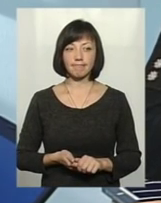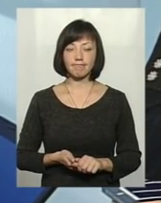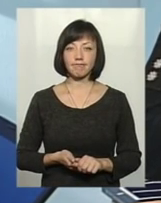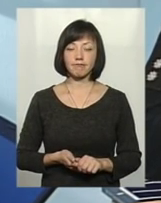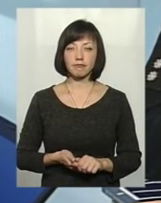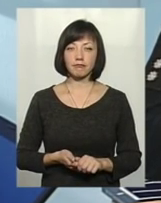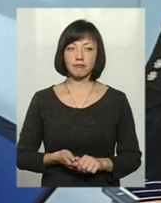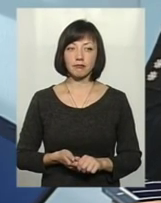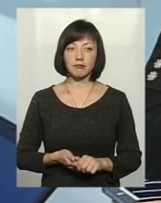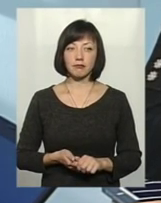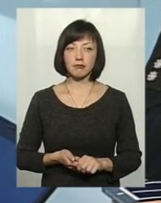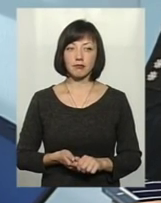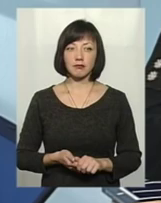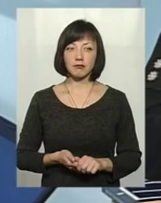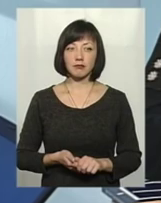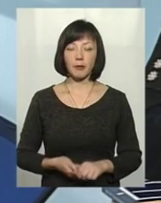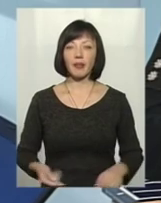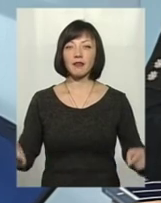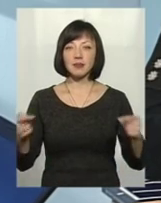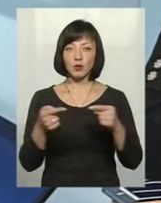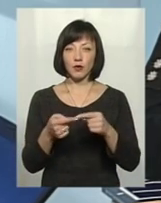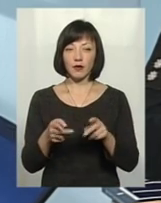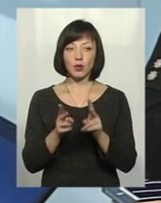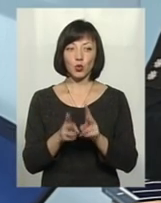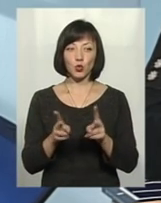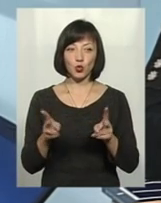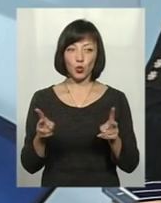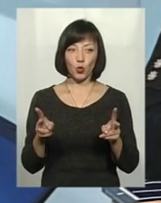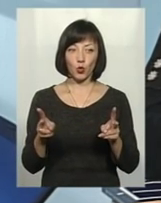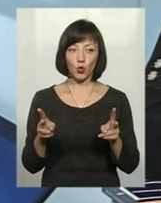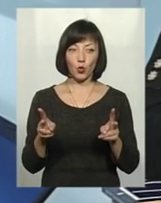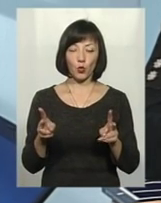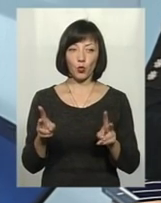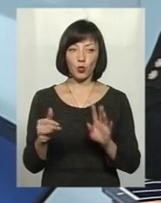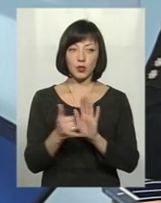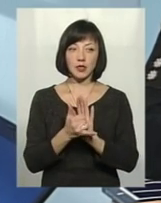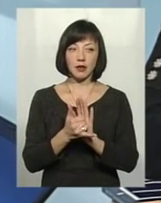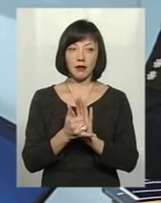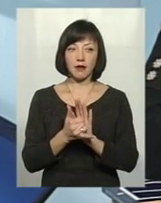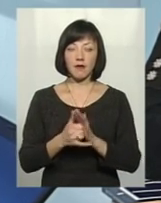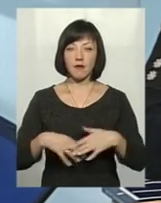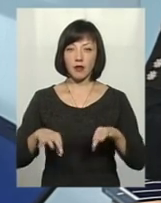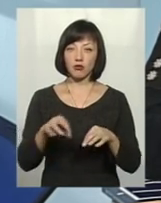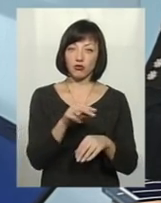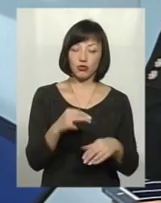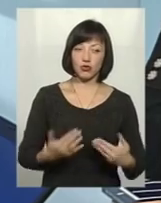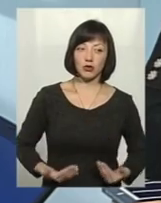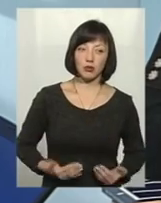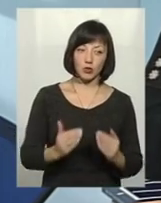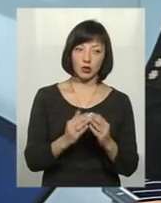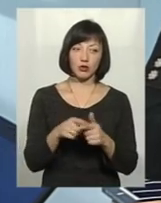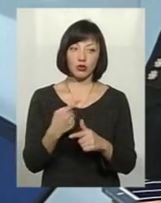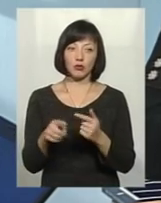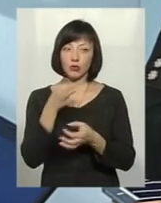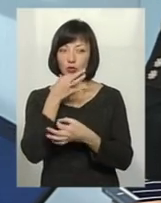встановити фактично, хто поставив автомобіль, чи це житель будинку, чи будь-яка